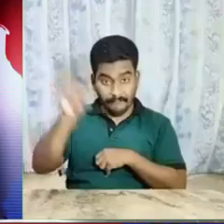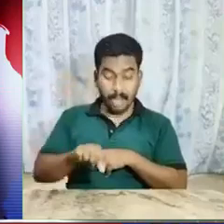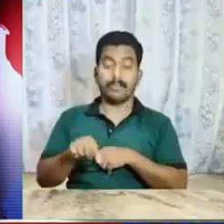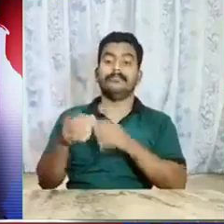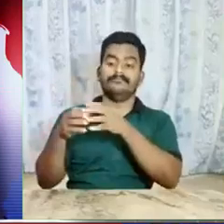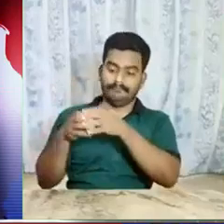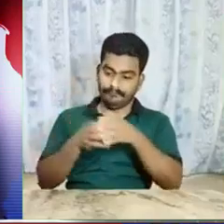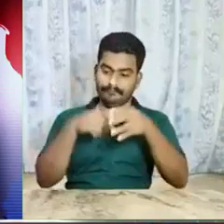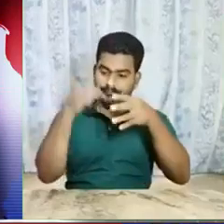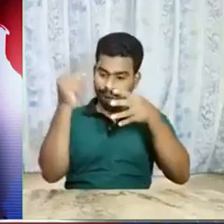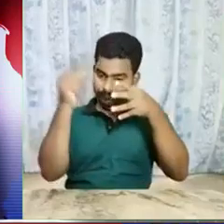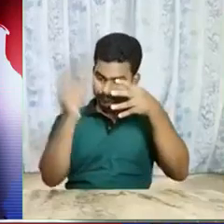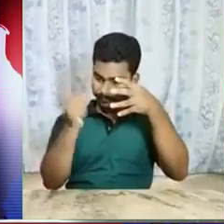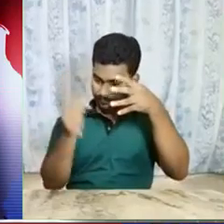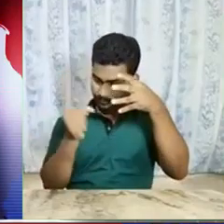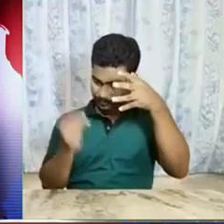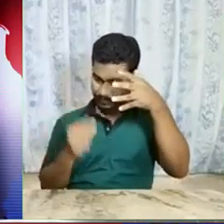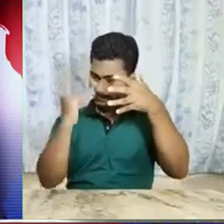69,179 പേർ